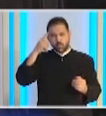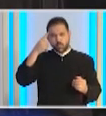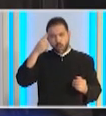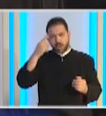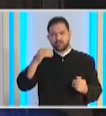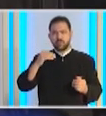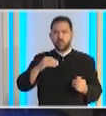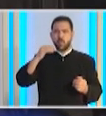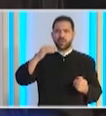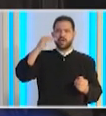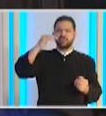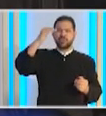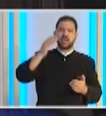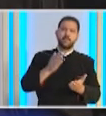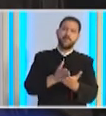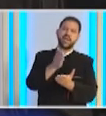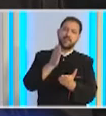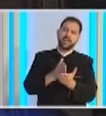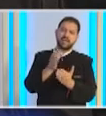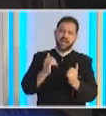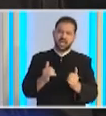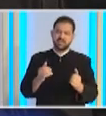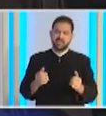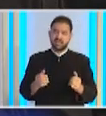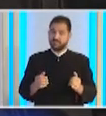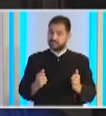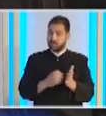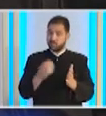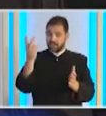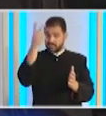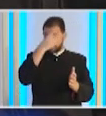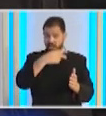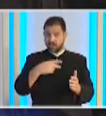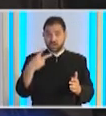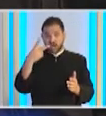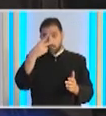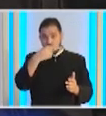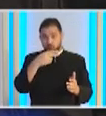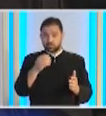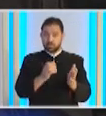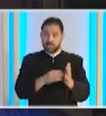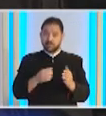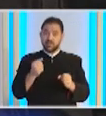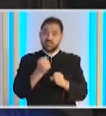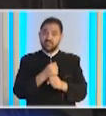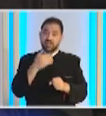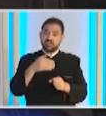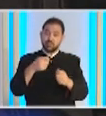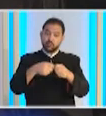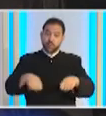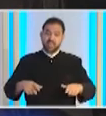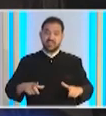cunoaște o ascendență continuă. Asta înseamnă că avem nevoie de o asceză continuă, perpetuă și de o